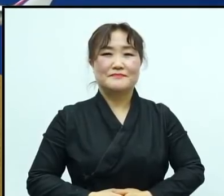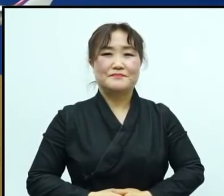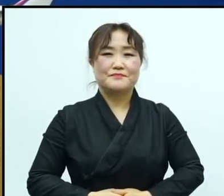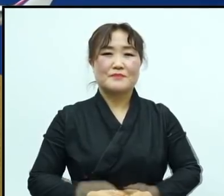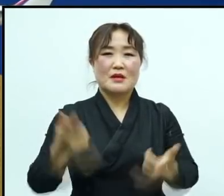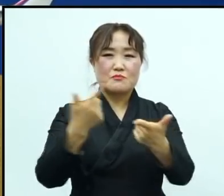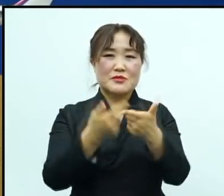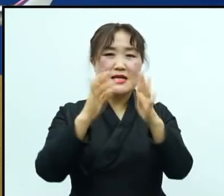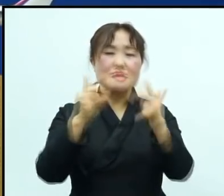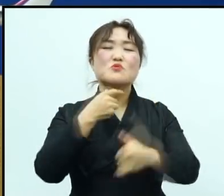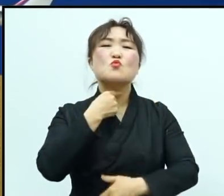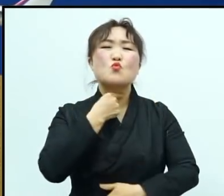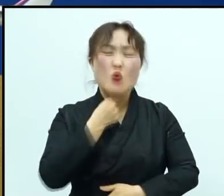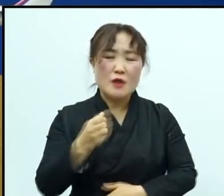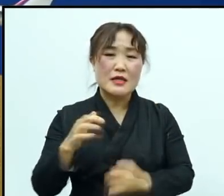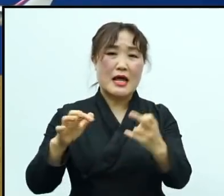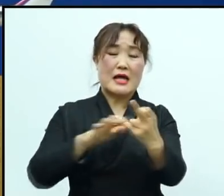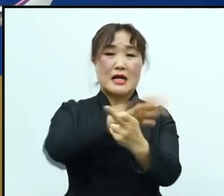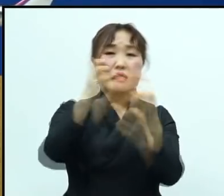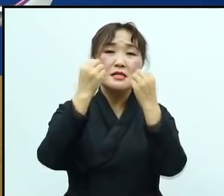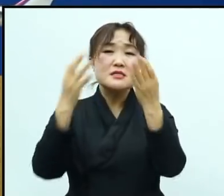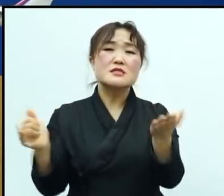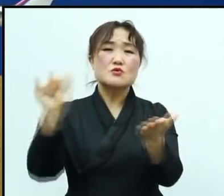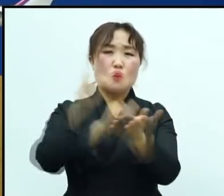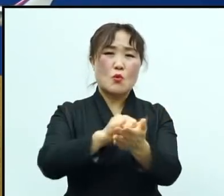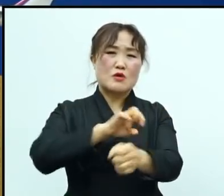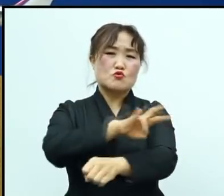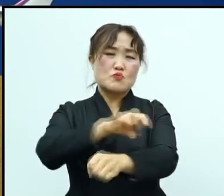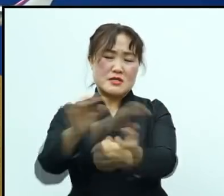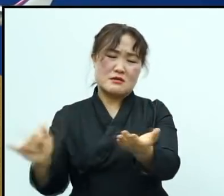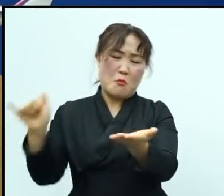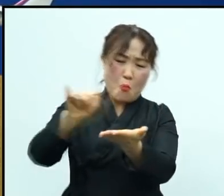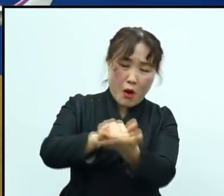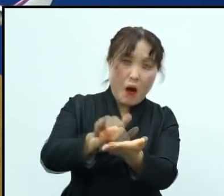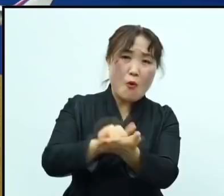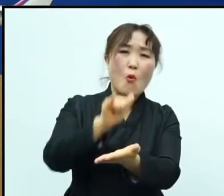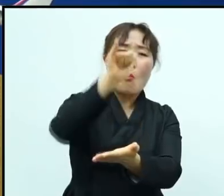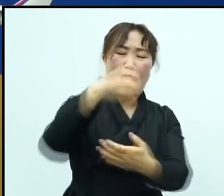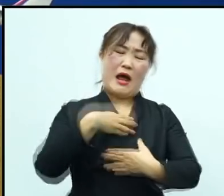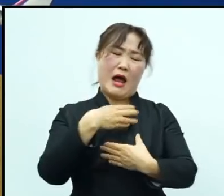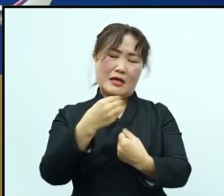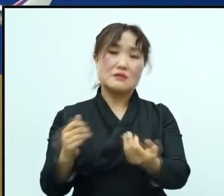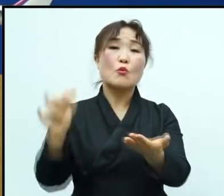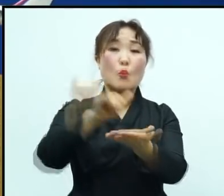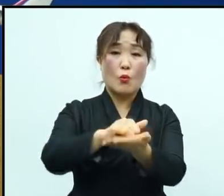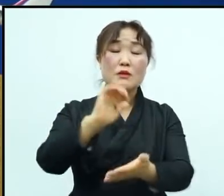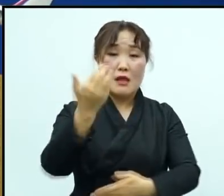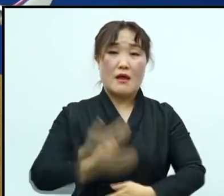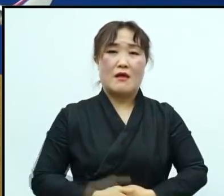부산 시민들이 염원하는 가덕 신공항은 24시간 이착륙이 가능하고 안전한 공항입니다.